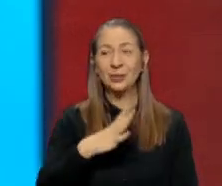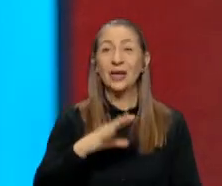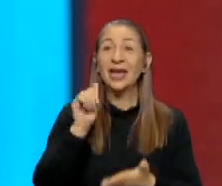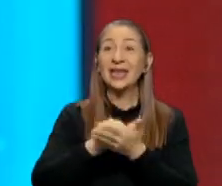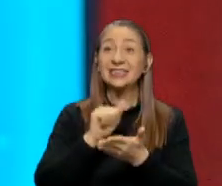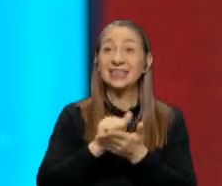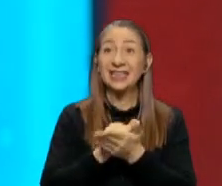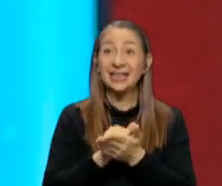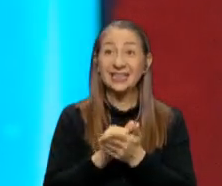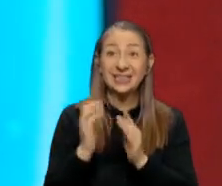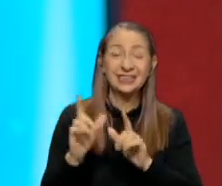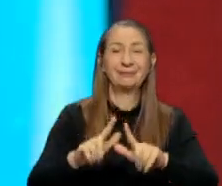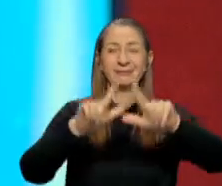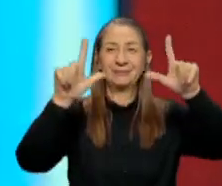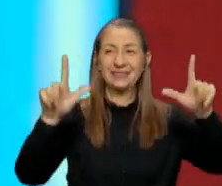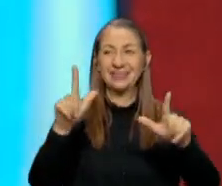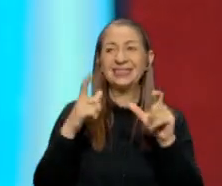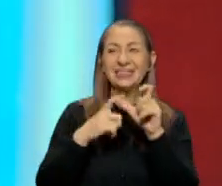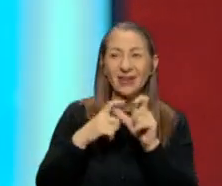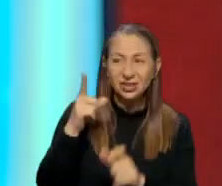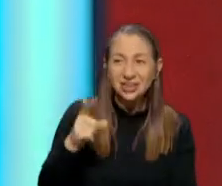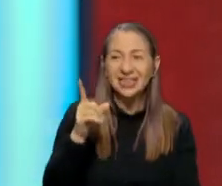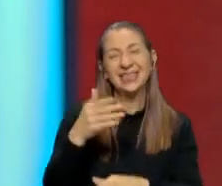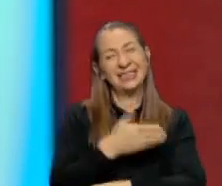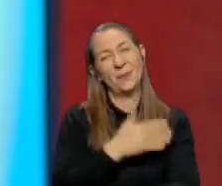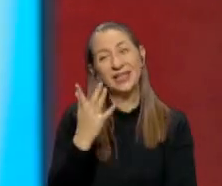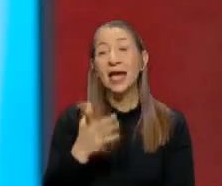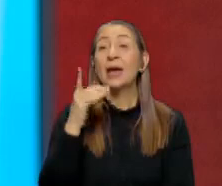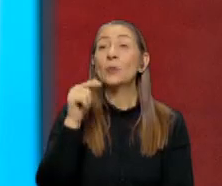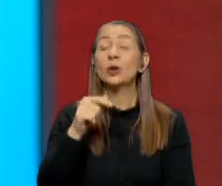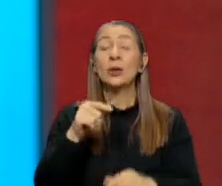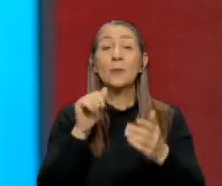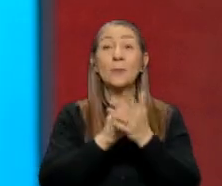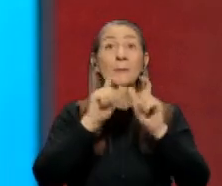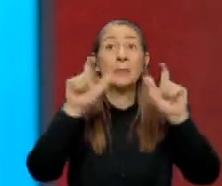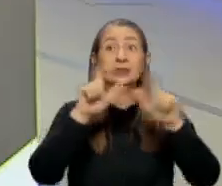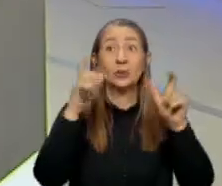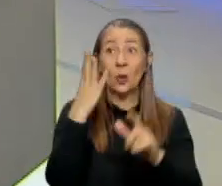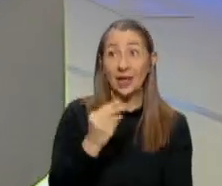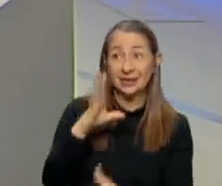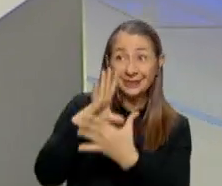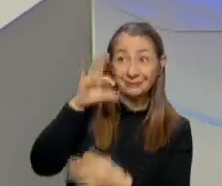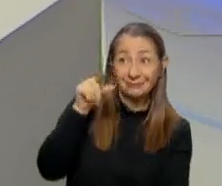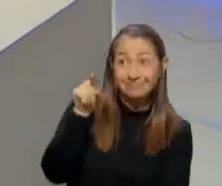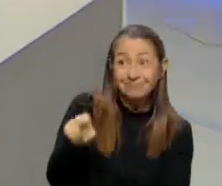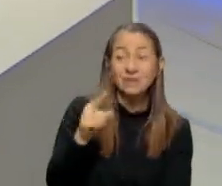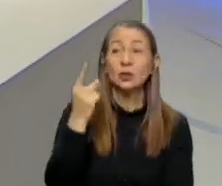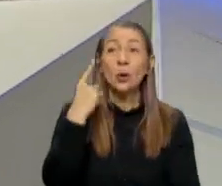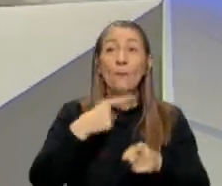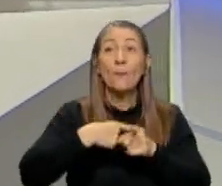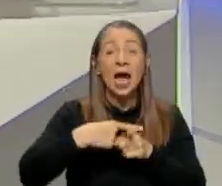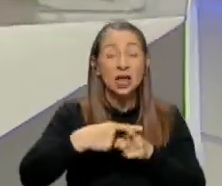gazeteleri getirir misin Savaş hemen bir sana zahmet bugün manşetlerde olan kişisiniz Dün